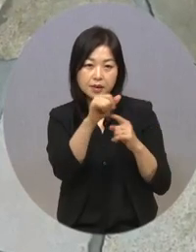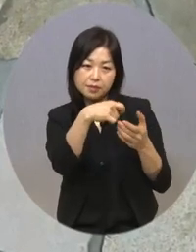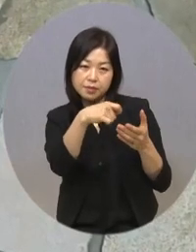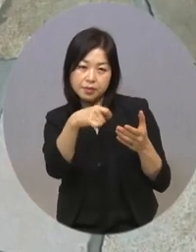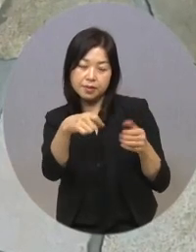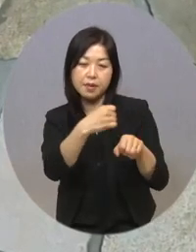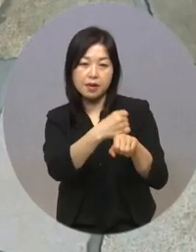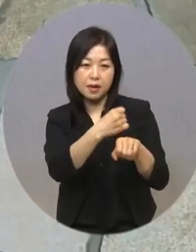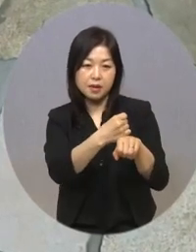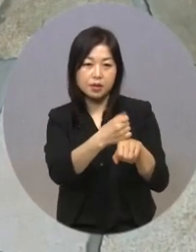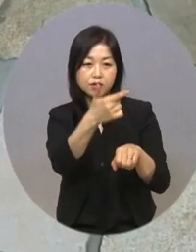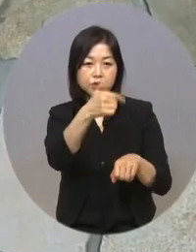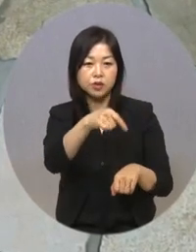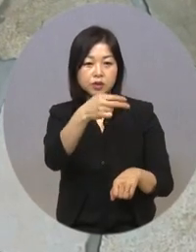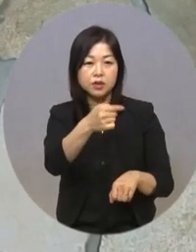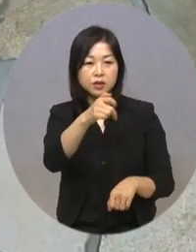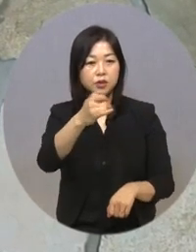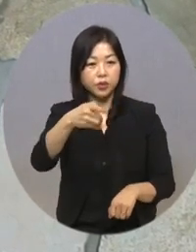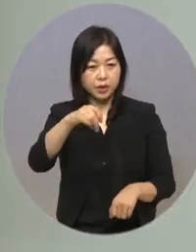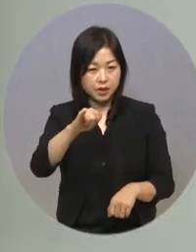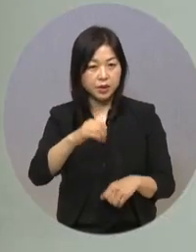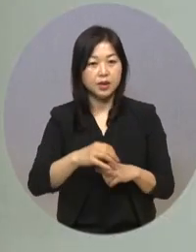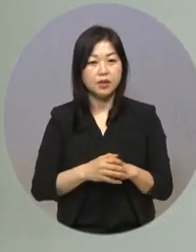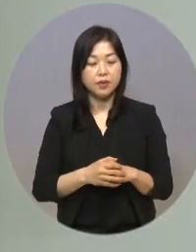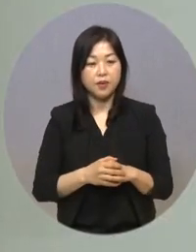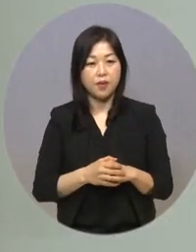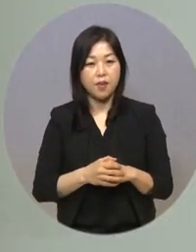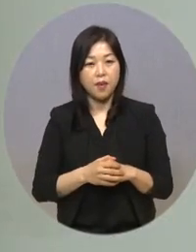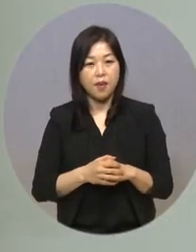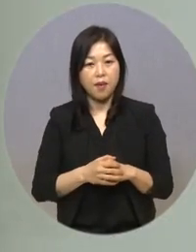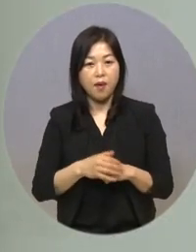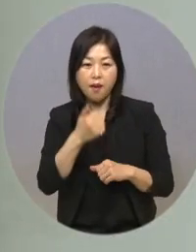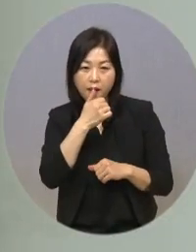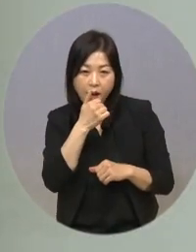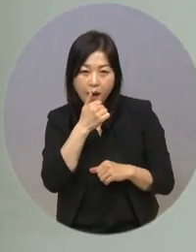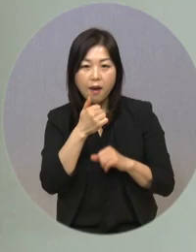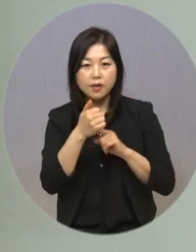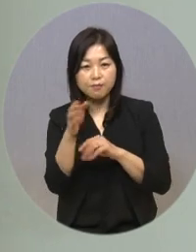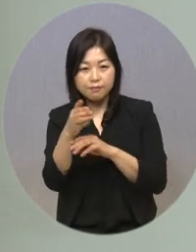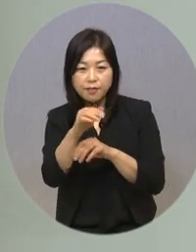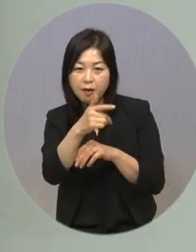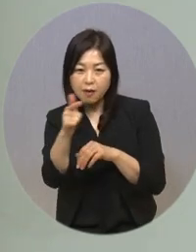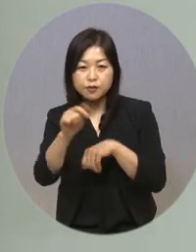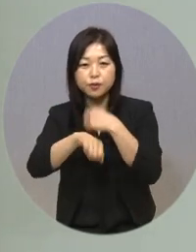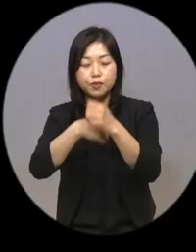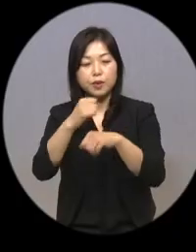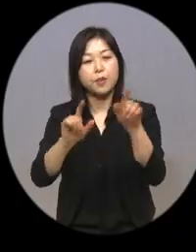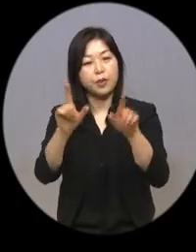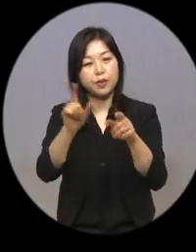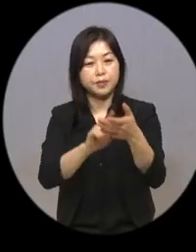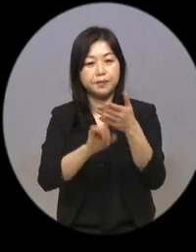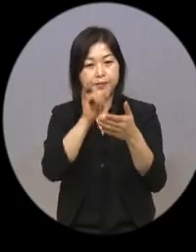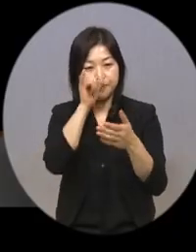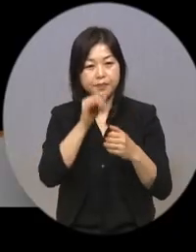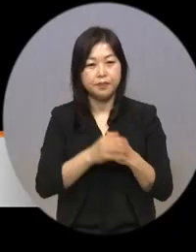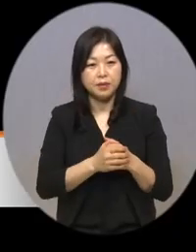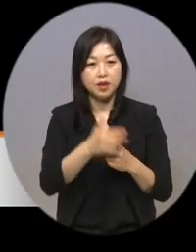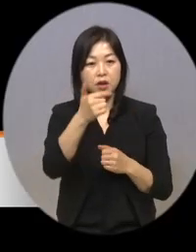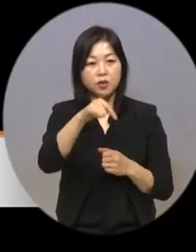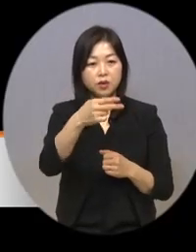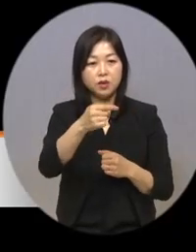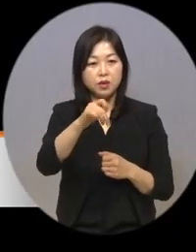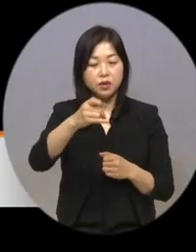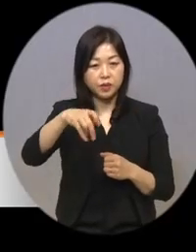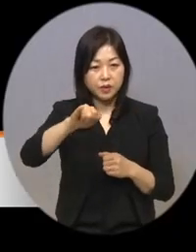누드 크로키 작품들과 친근한 반려동물 모습을 담은 작품들이 눈에 띕니다. 누드 크로키를